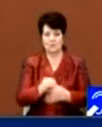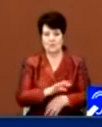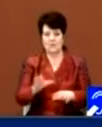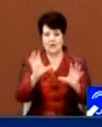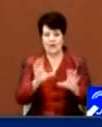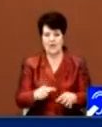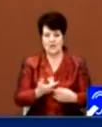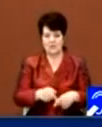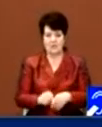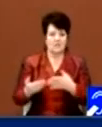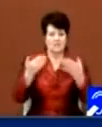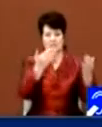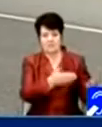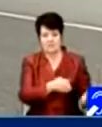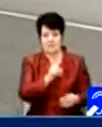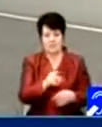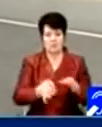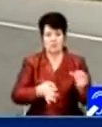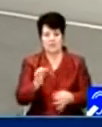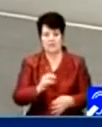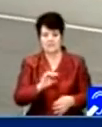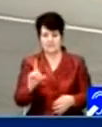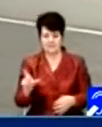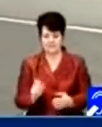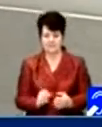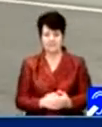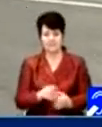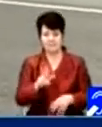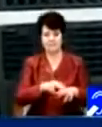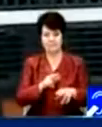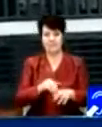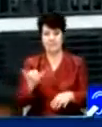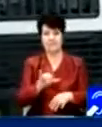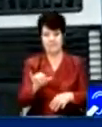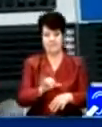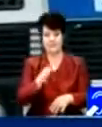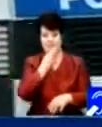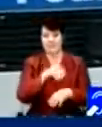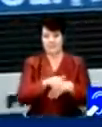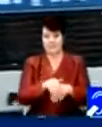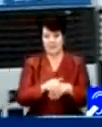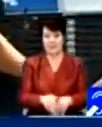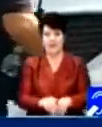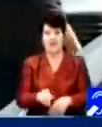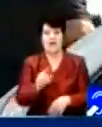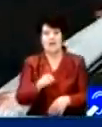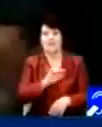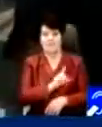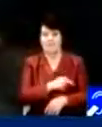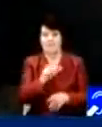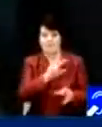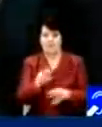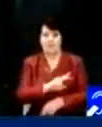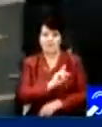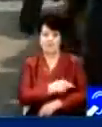acestora mă voi adresa în instanța de judecată. Potrivit unui comunicat al poliției, sâmbătă, în timpul marșului centenar, forțele de ordine au fost nevoite